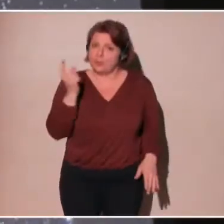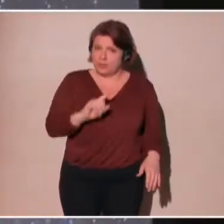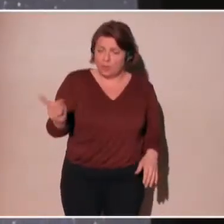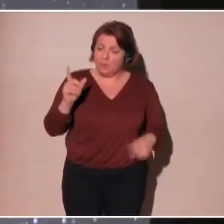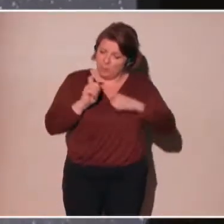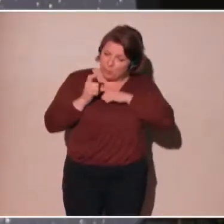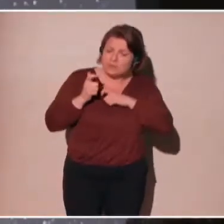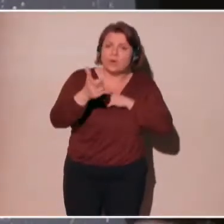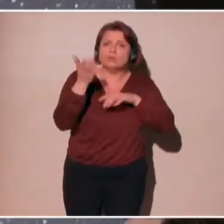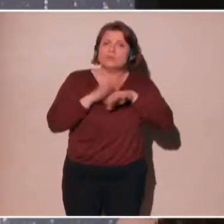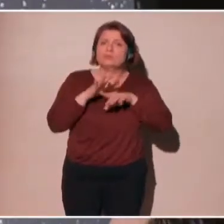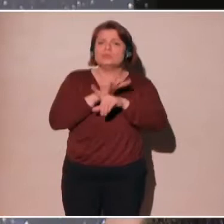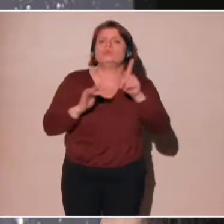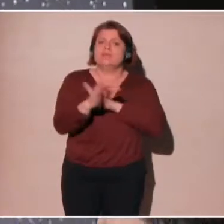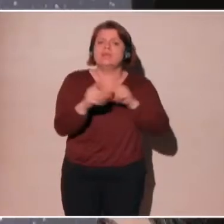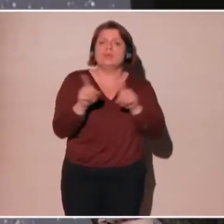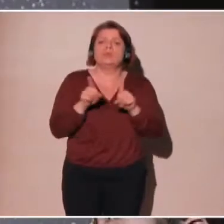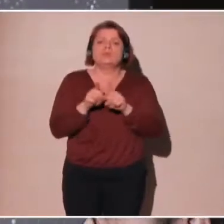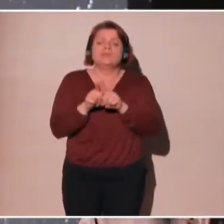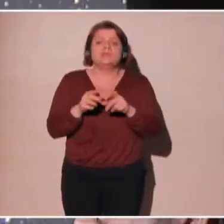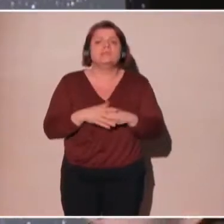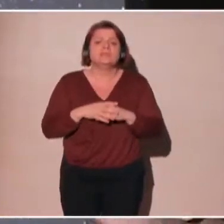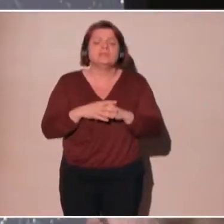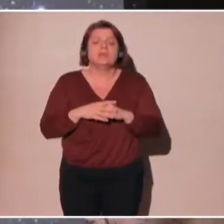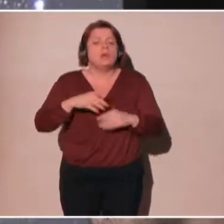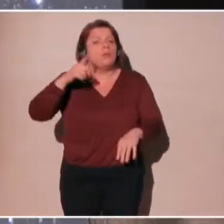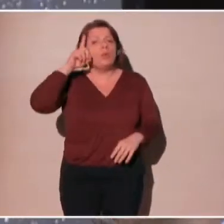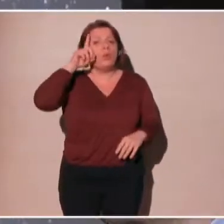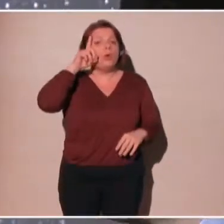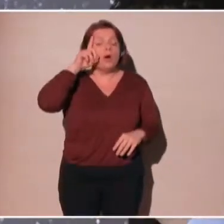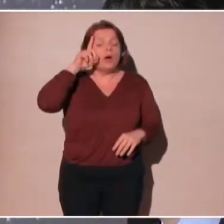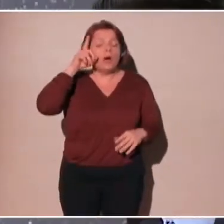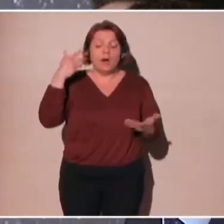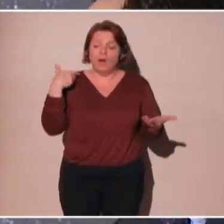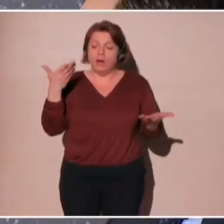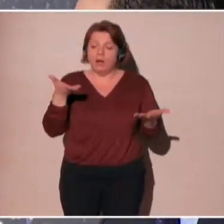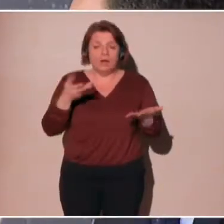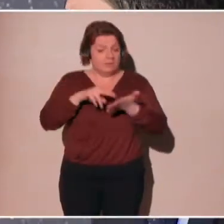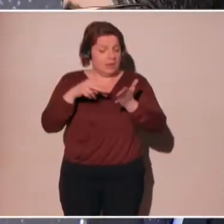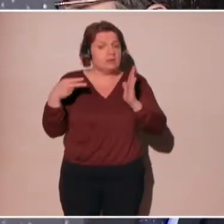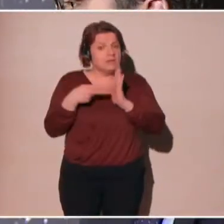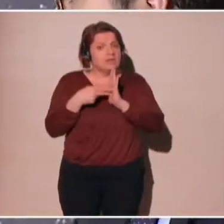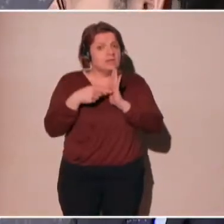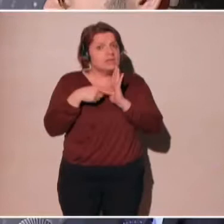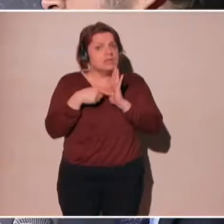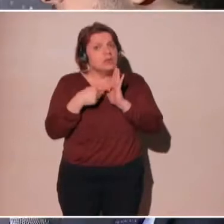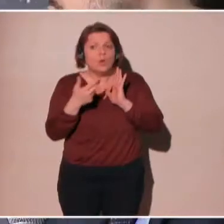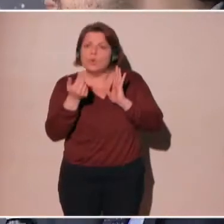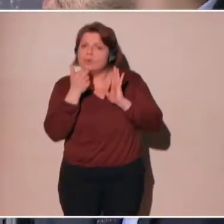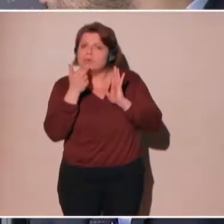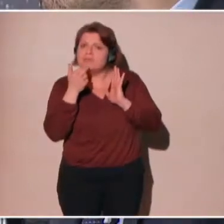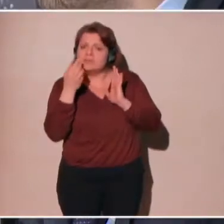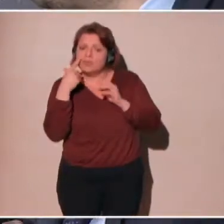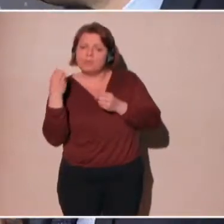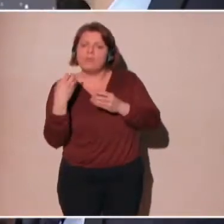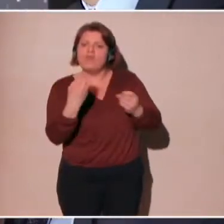également sur l'ensemble de la société. Parce que ces techniques peuvent être utilisées à des fins de